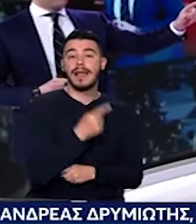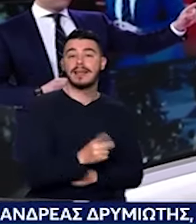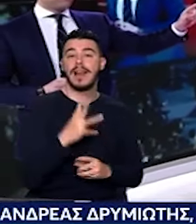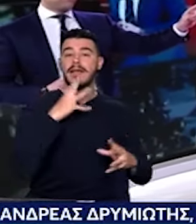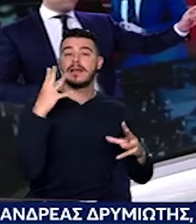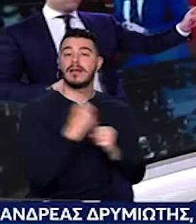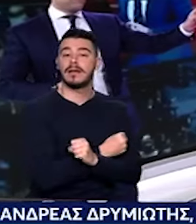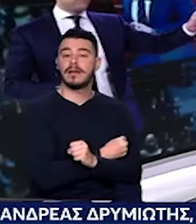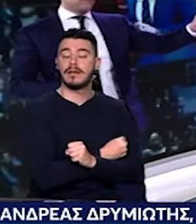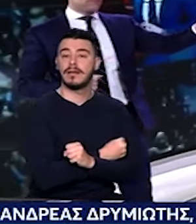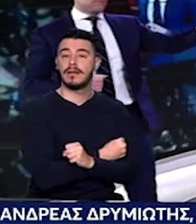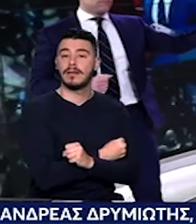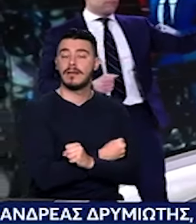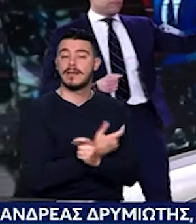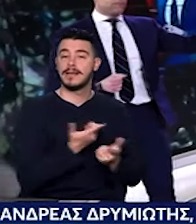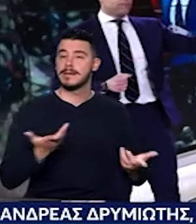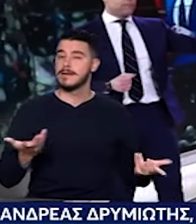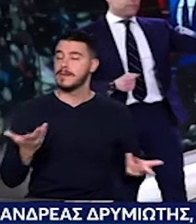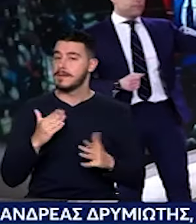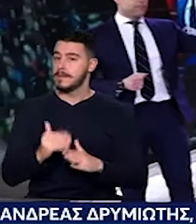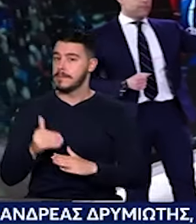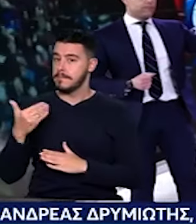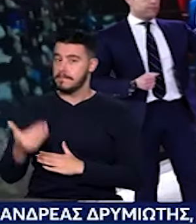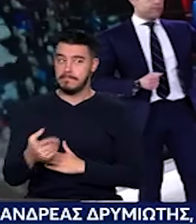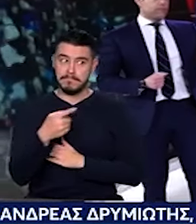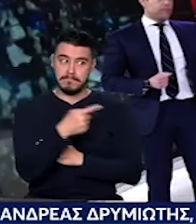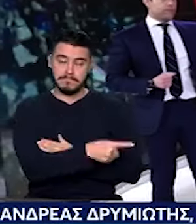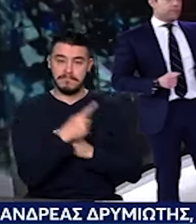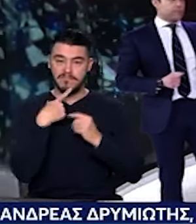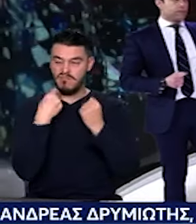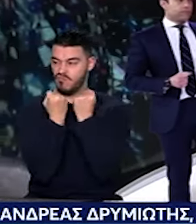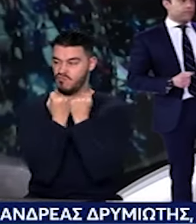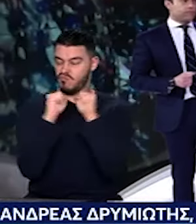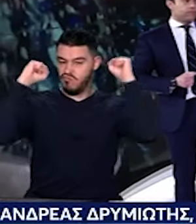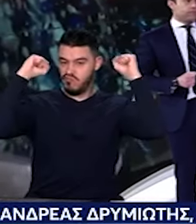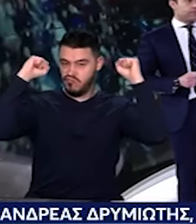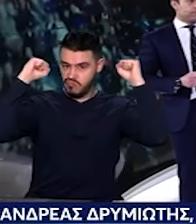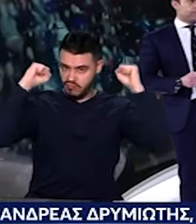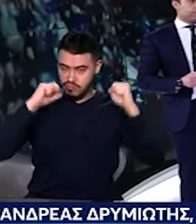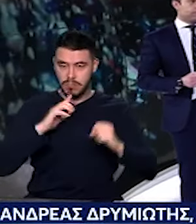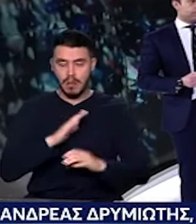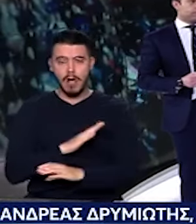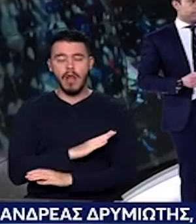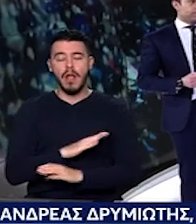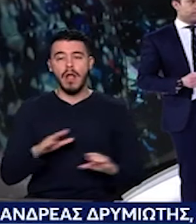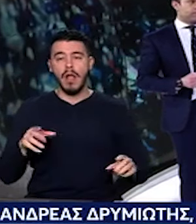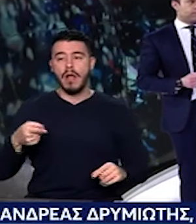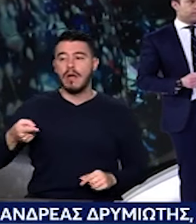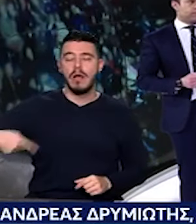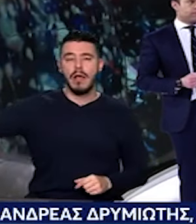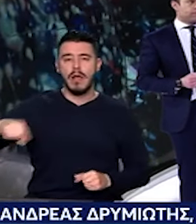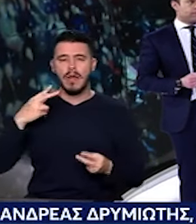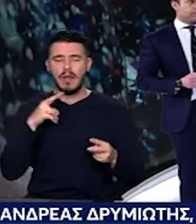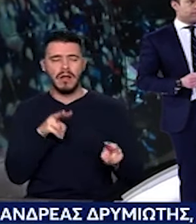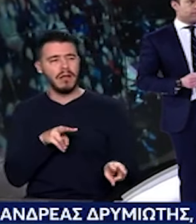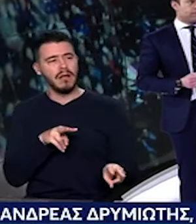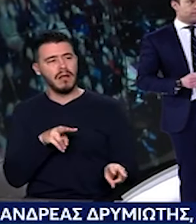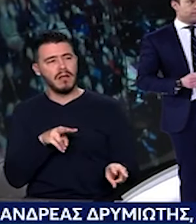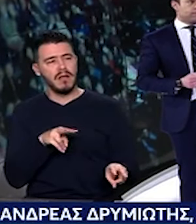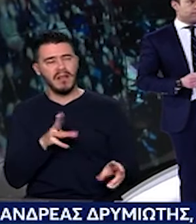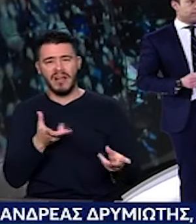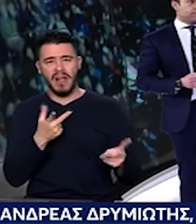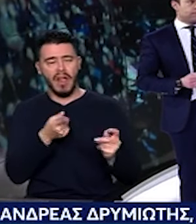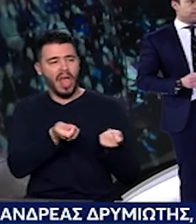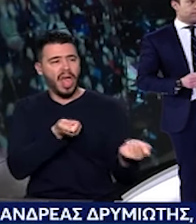το αν αυτονομήθηκε μετά την εκλογή του και τον βρήκαν ένα άνθρωπο ο οποίος νομίζαν ότι θα είναι κάτι διαφορετικό